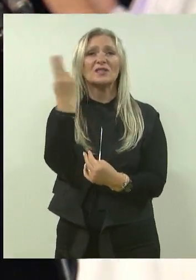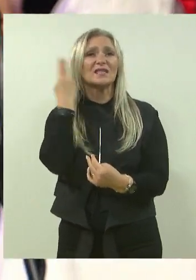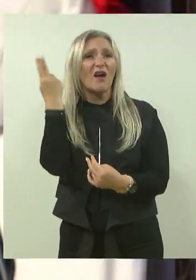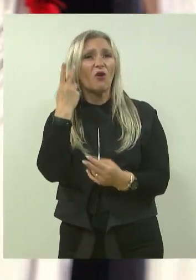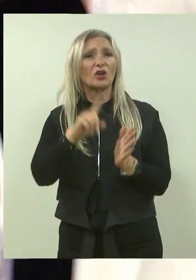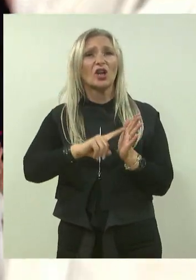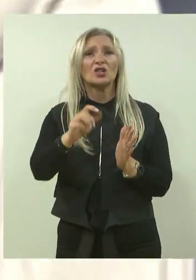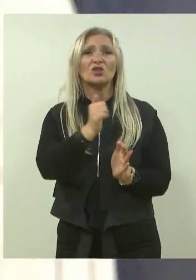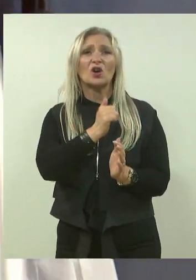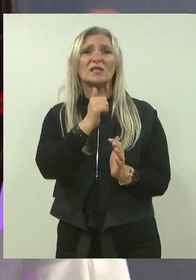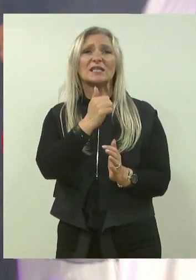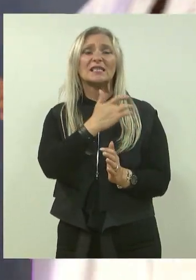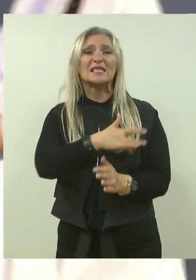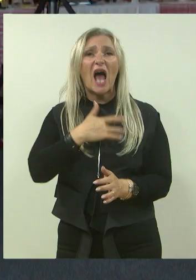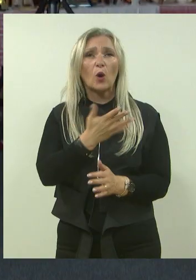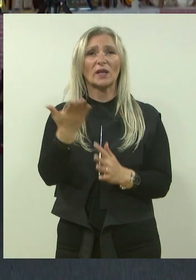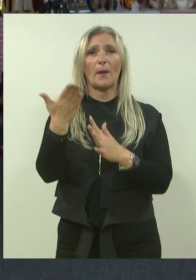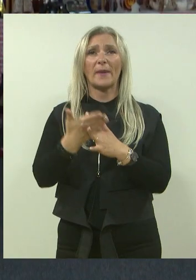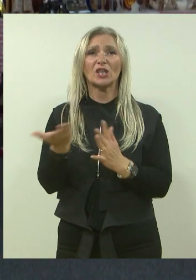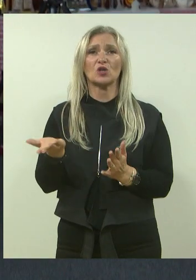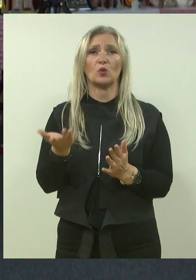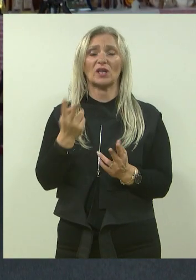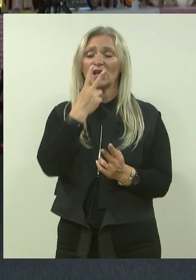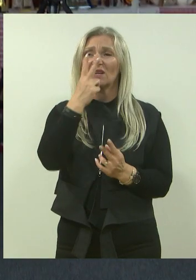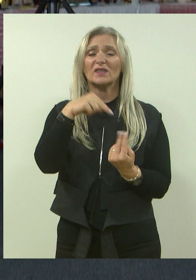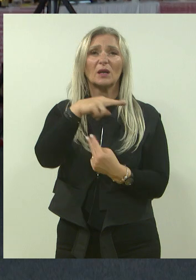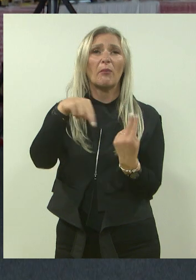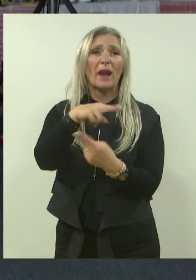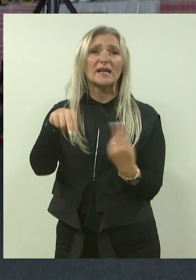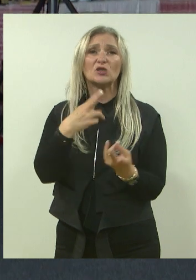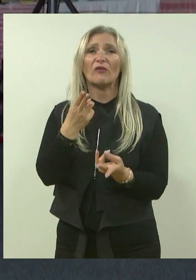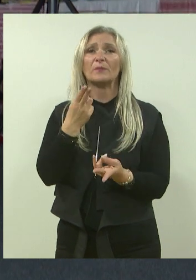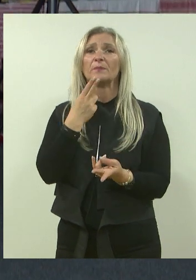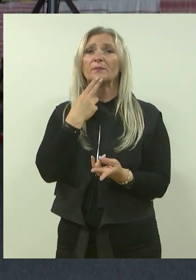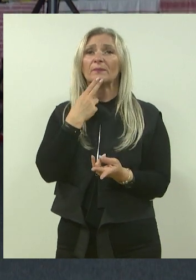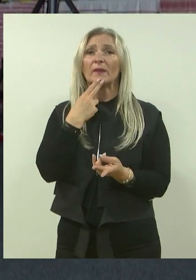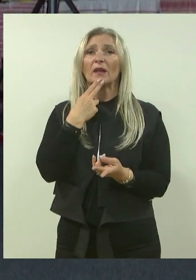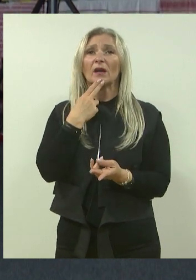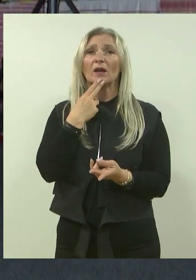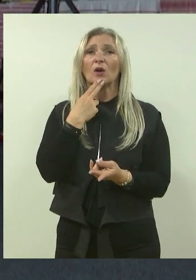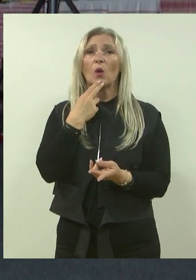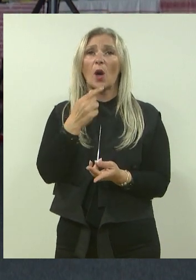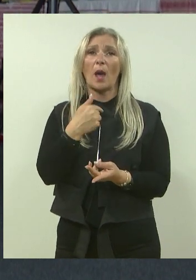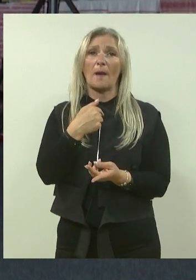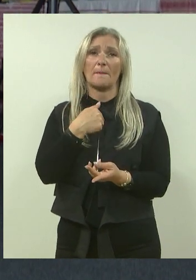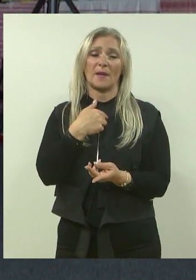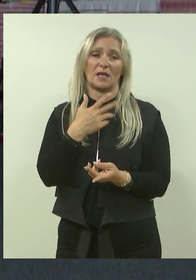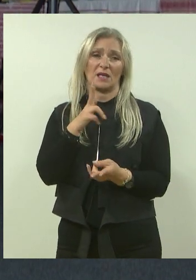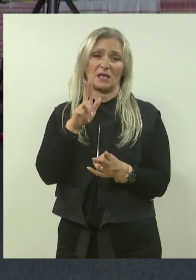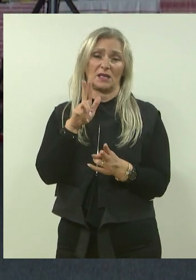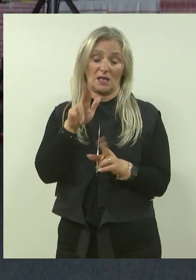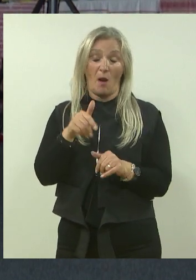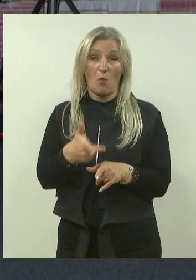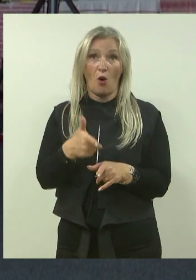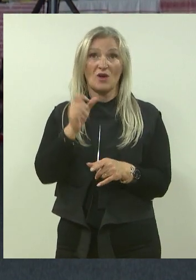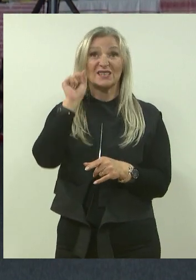Zagorja, Međimorja, znači vidjet će se plesovi koje smo, znači mi baštinimo negdje oko 12 koreografija